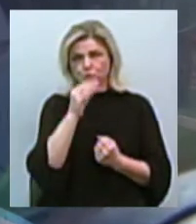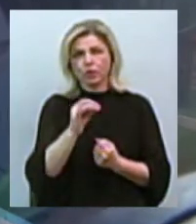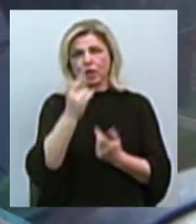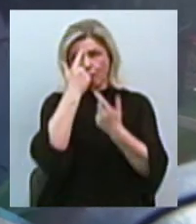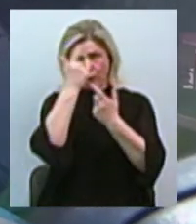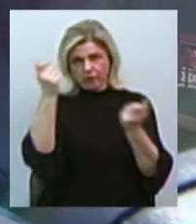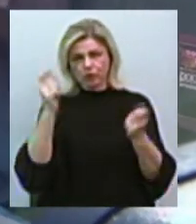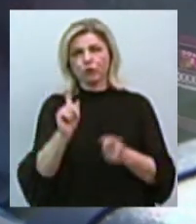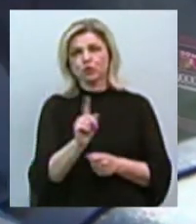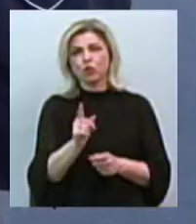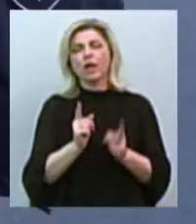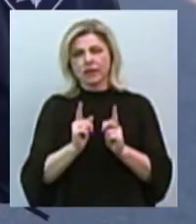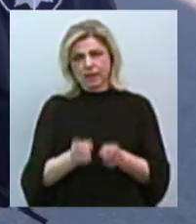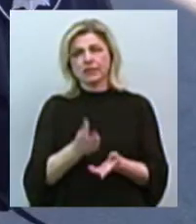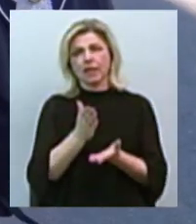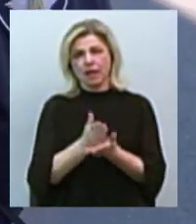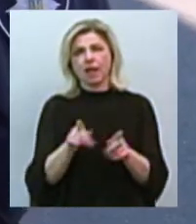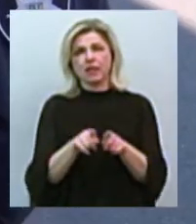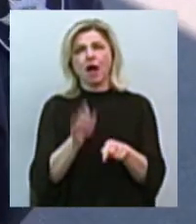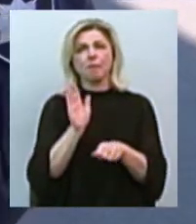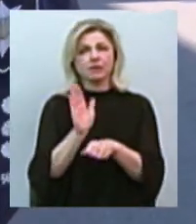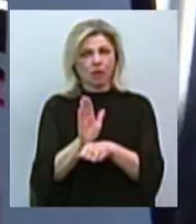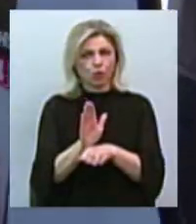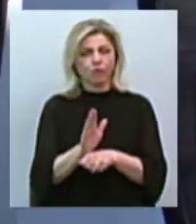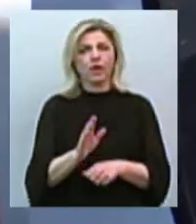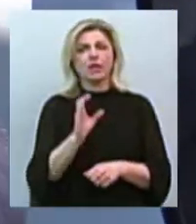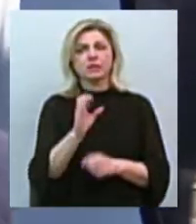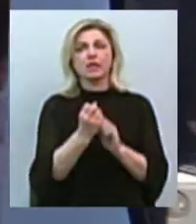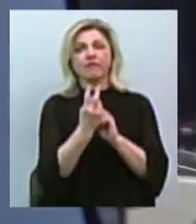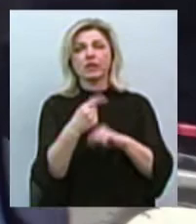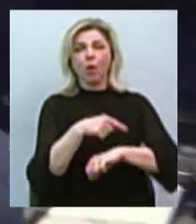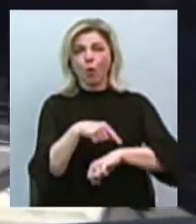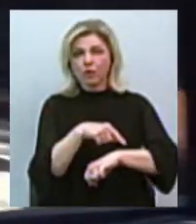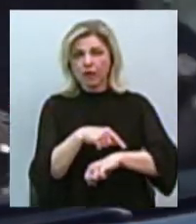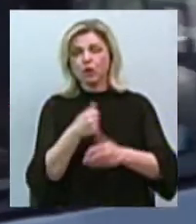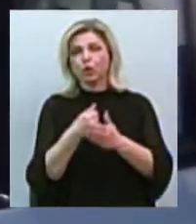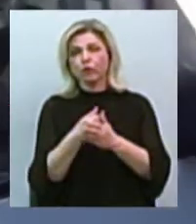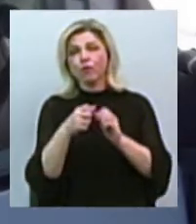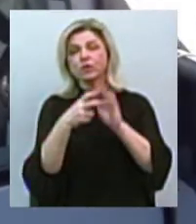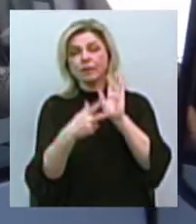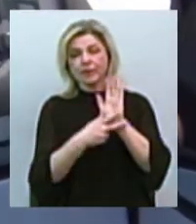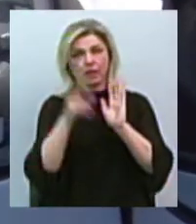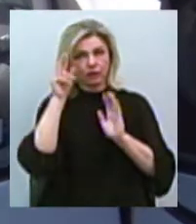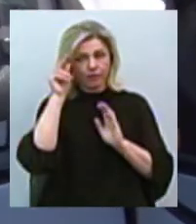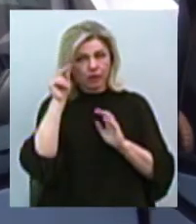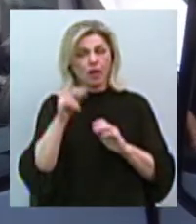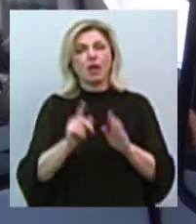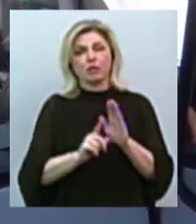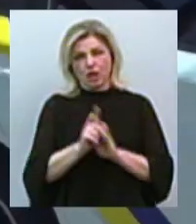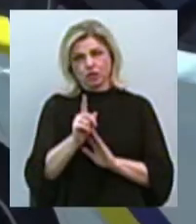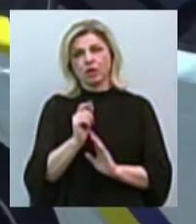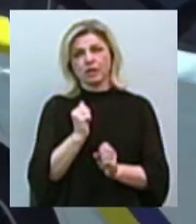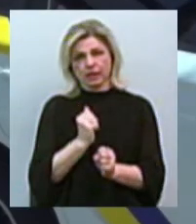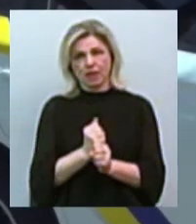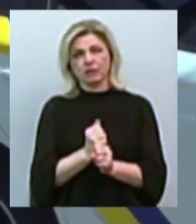повідомляти, що так дійсно є така постанова, що з 12 годин 18 березня вона вже починає діяти,